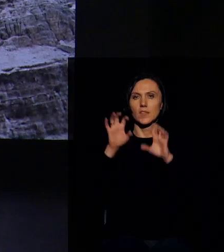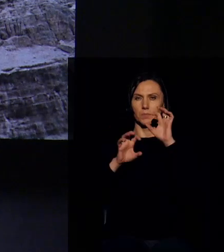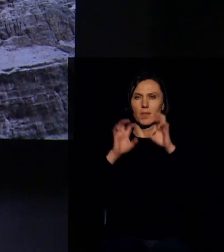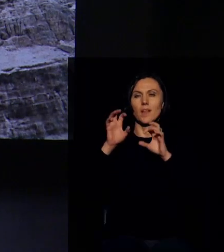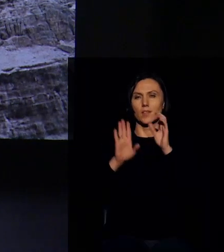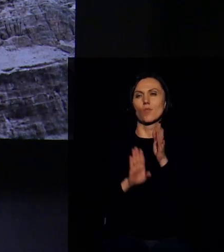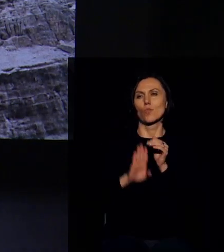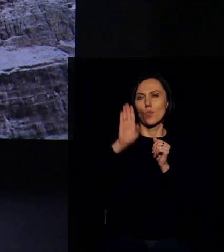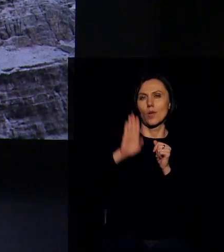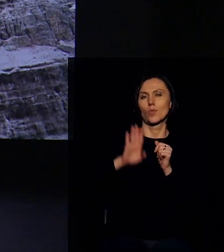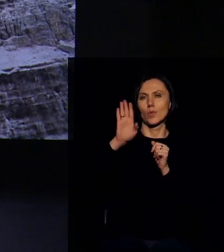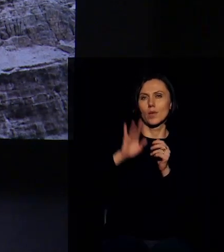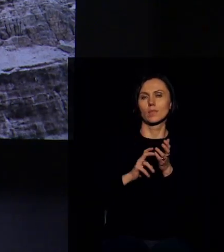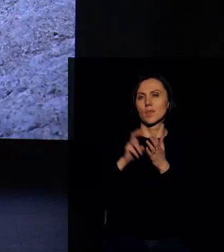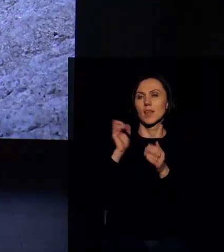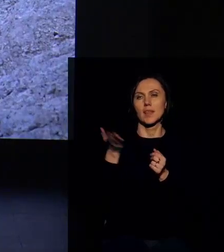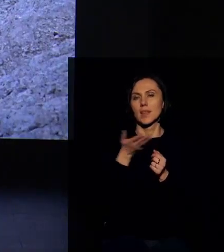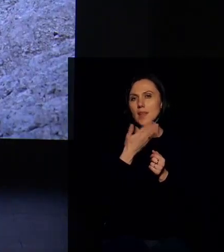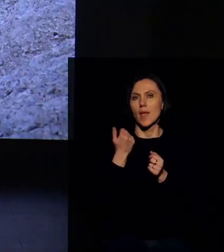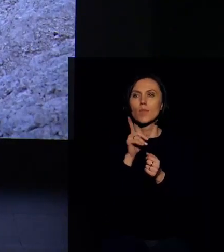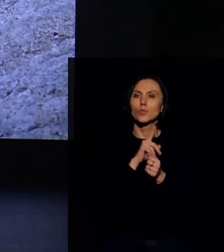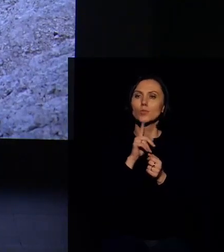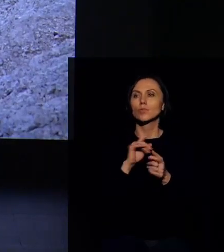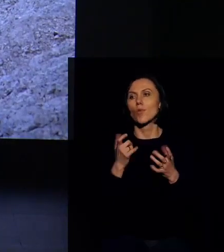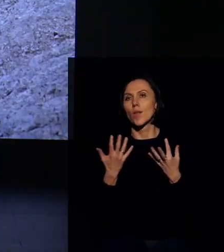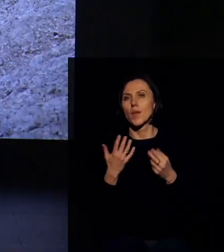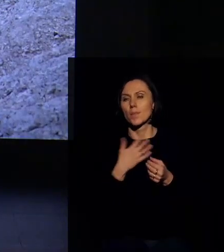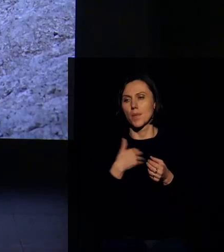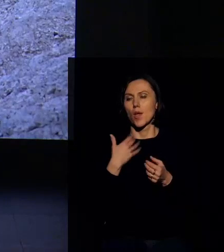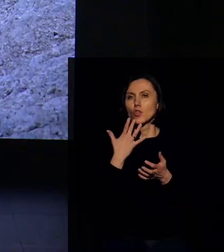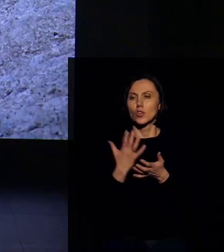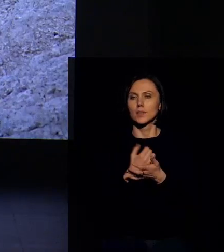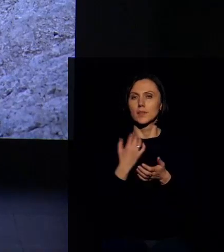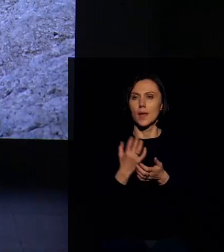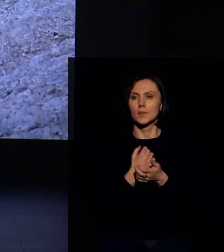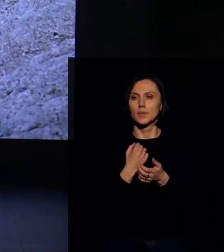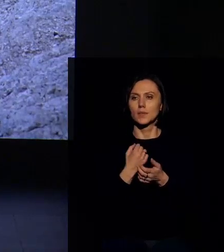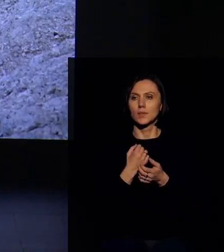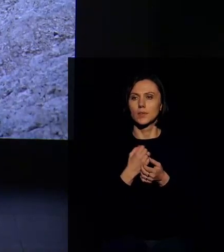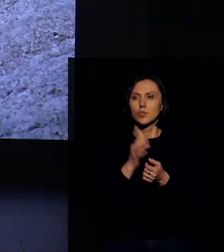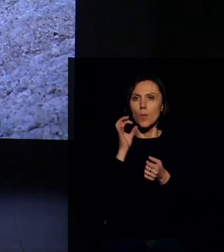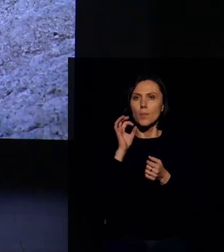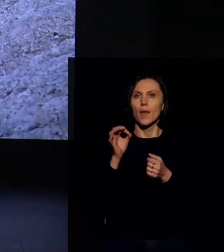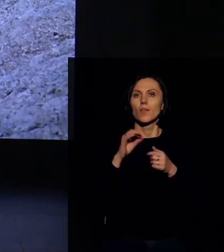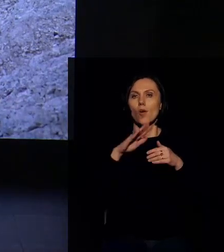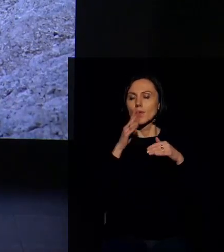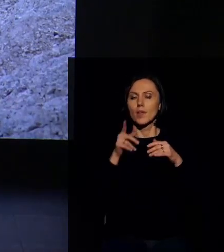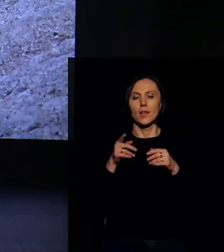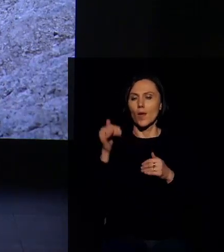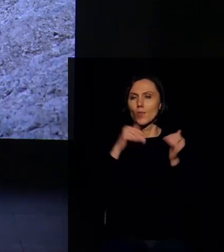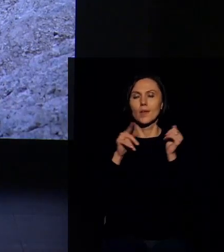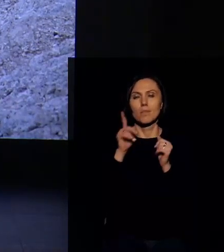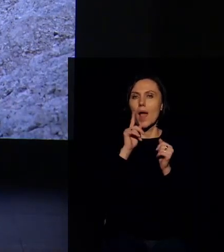górę. Nie ma sztucznych ułatwień. Korzystamy z no, takiego dobrego urzeźbienia. Dolomity są bardzo,